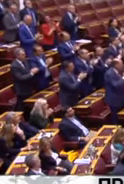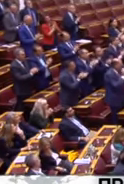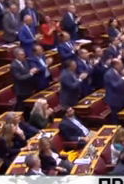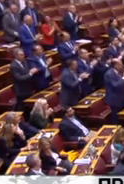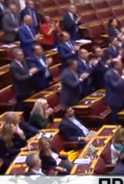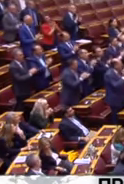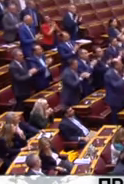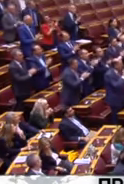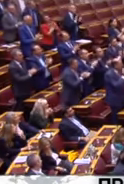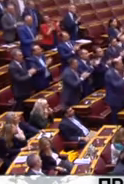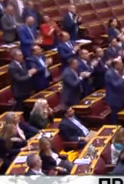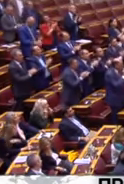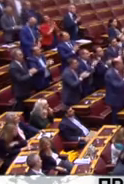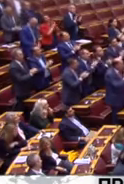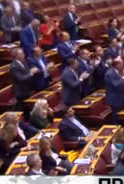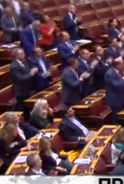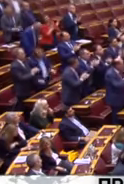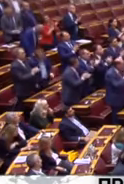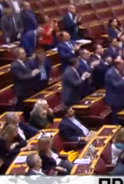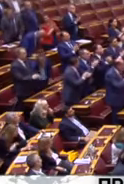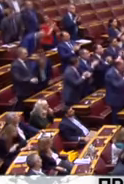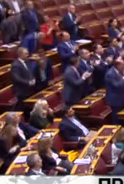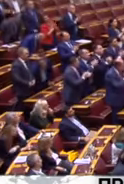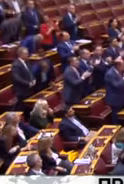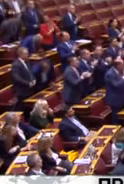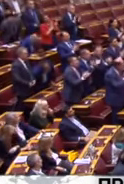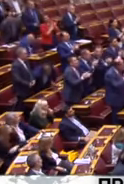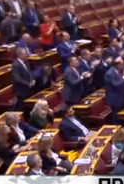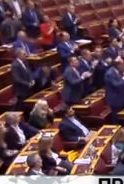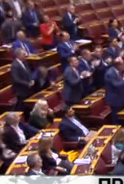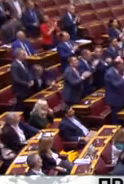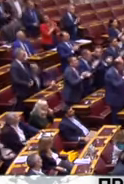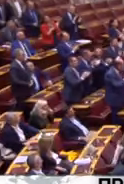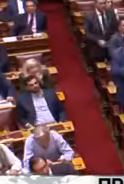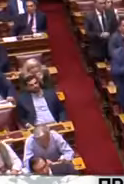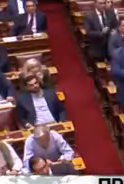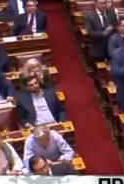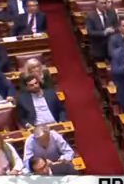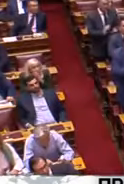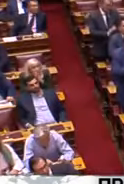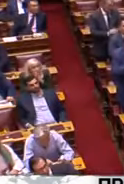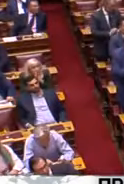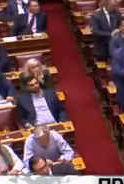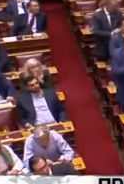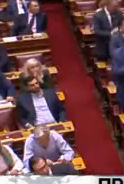Thank you.